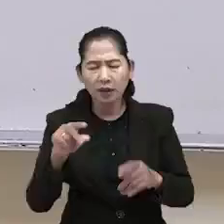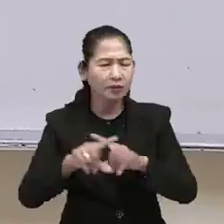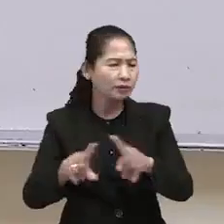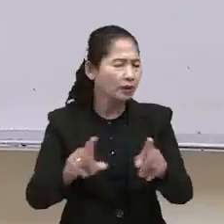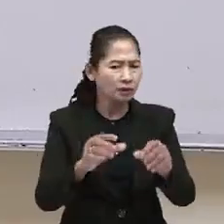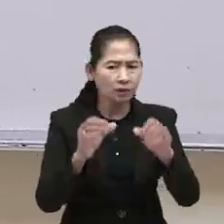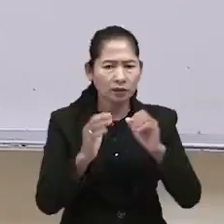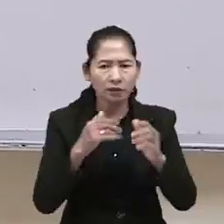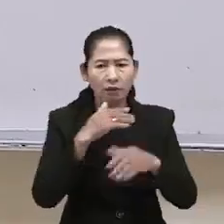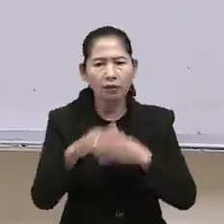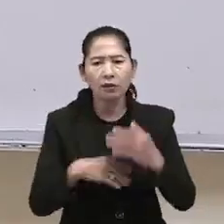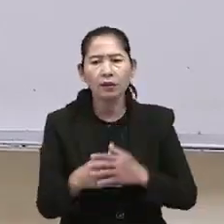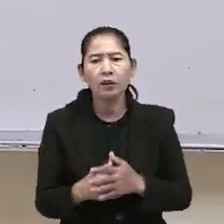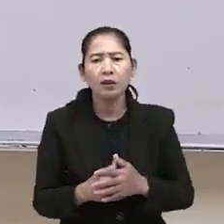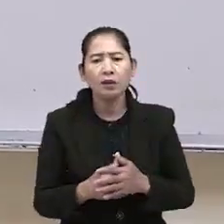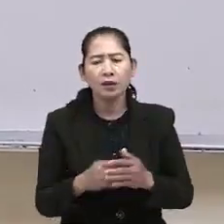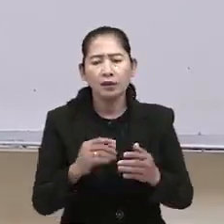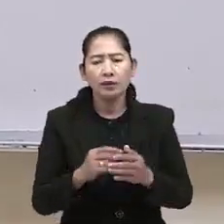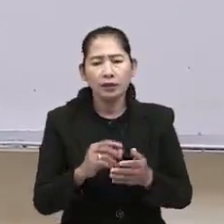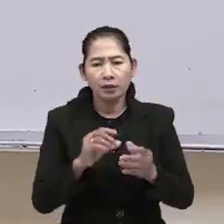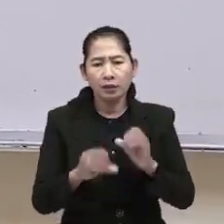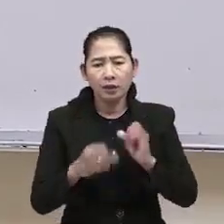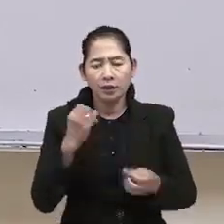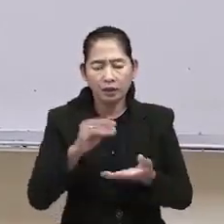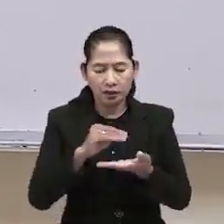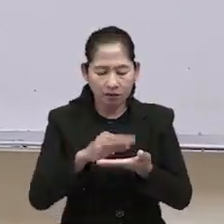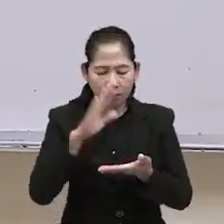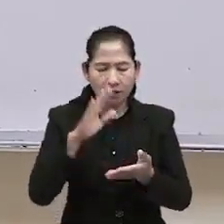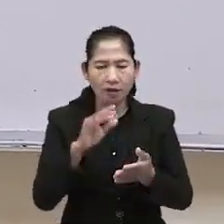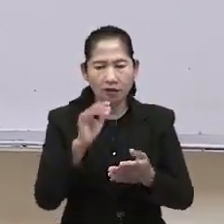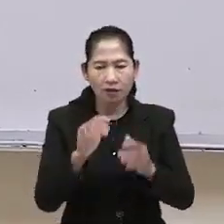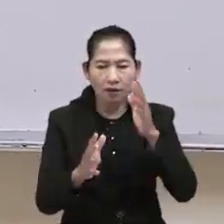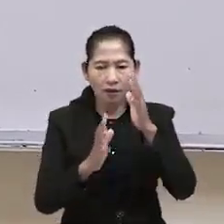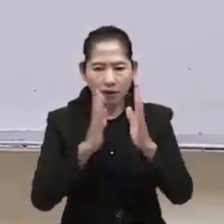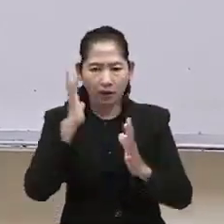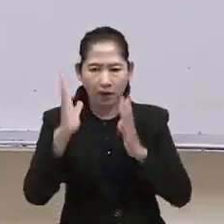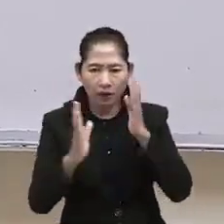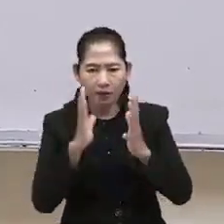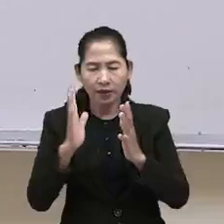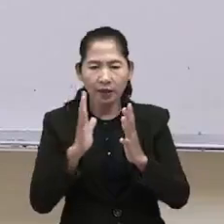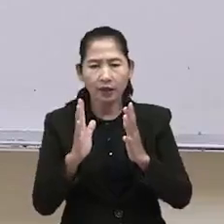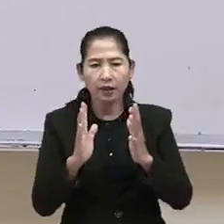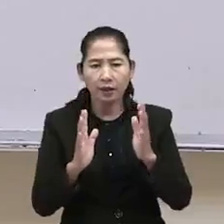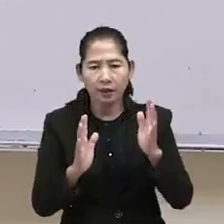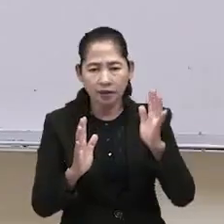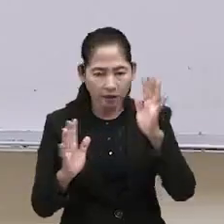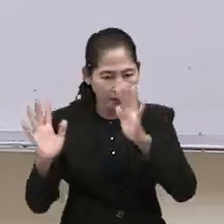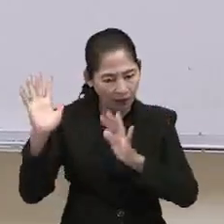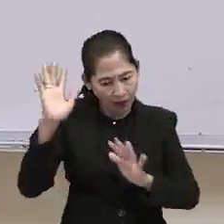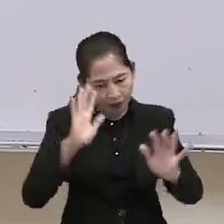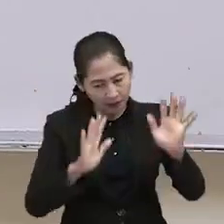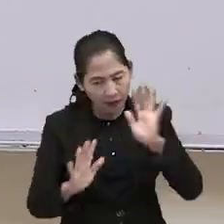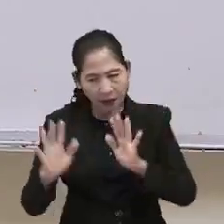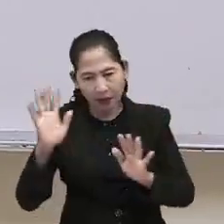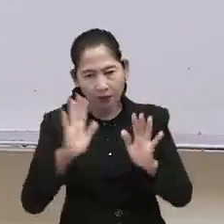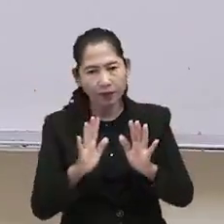នបន្តទៀតកូនលក្ខណៈសម្បត្តិចំណុចល្អរបស់សត្វនោះកាយវិការវាយ៉ាងម៉េចដែរដំណើរយឺតយឺតឬក៏ដំណើរលឿនដំណើរយ៉ាងម៉េចដែ